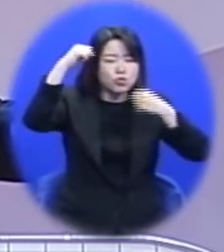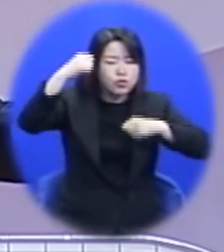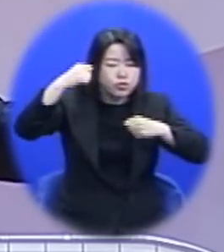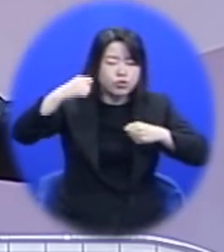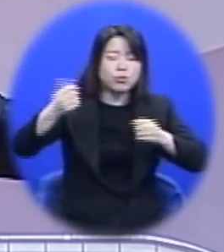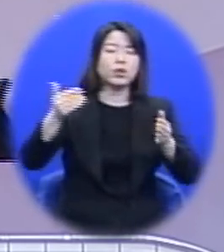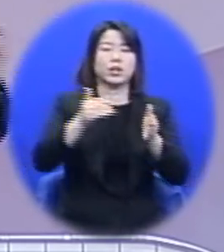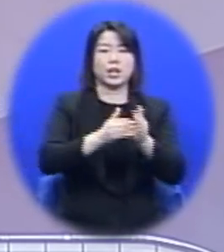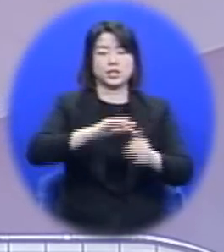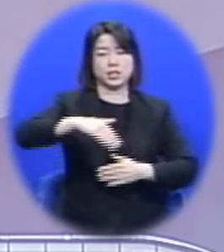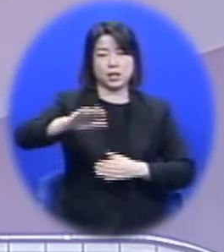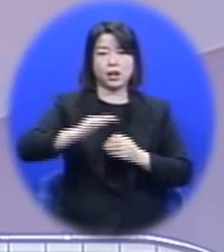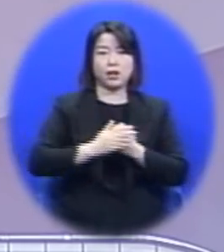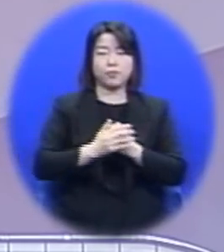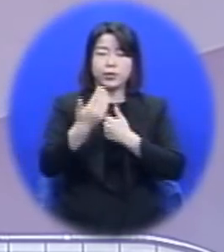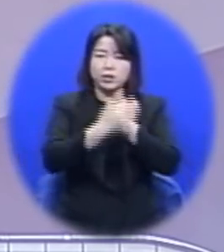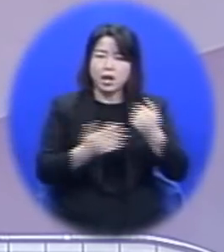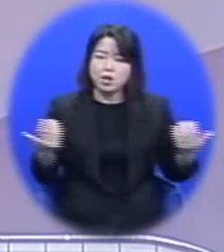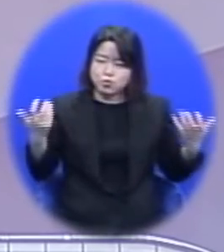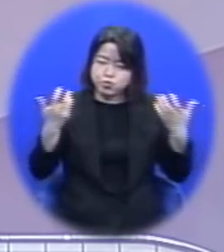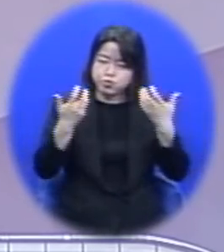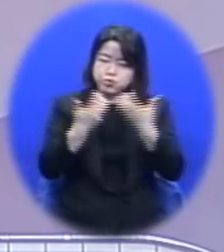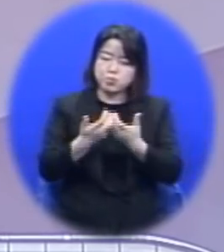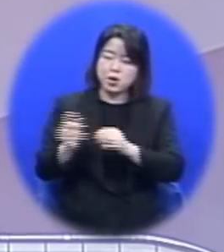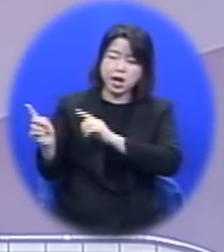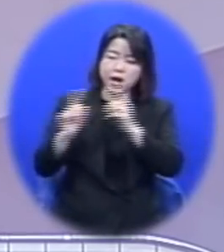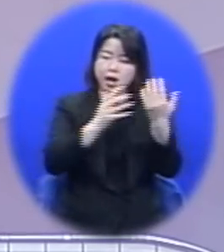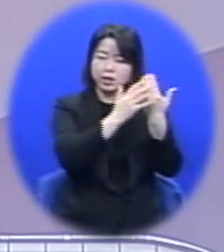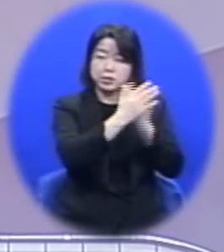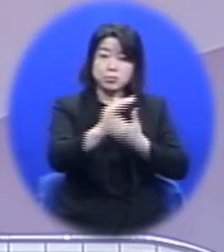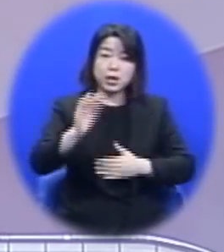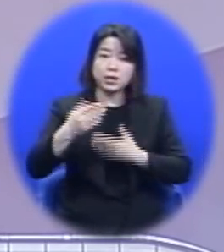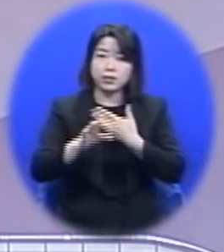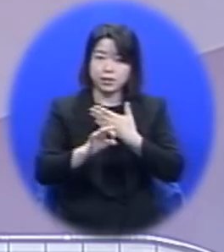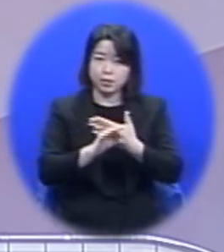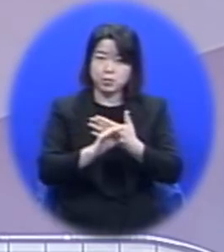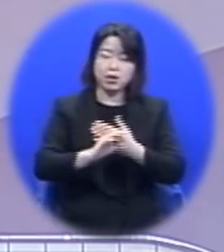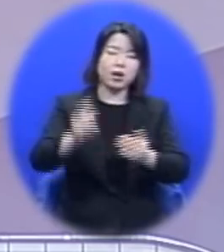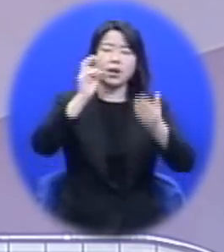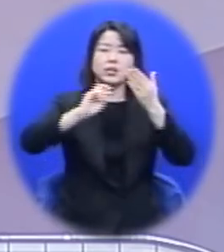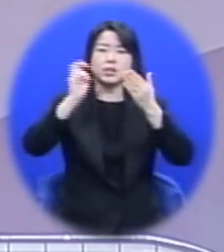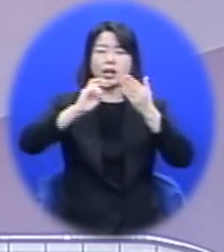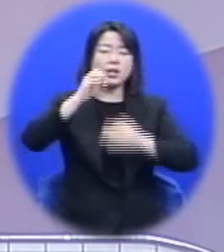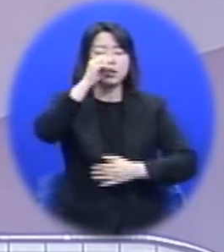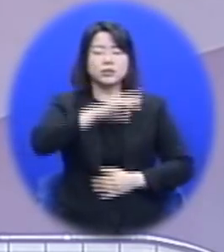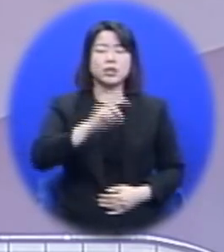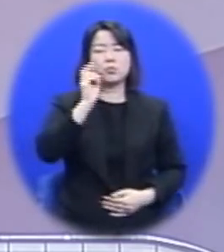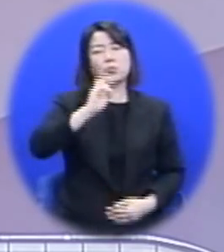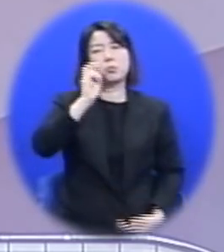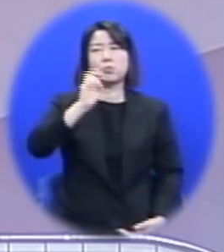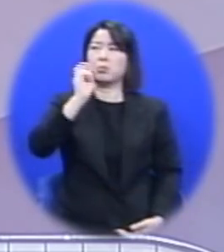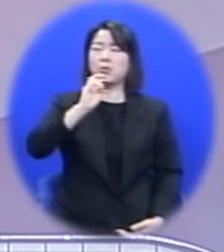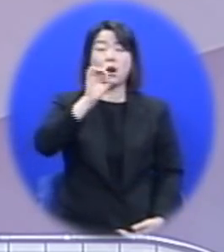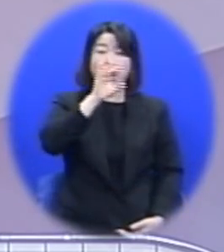거예요. 은혜가 충만한 집회가 되면 그러면 찬양을 그냥 노래만 못